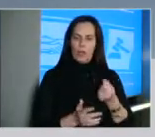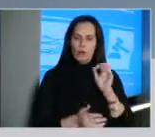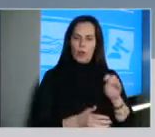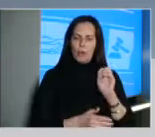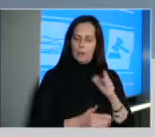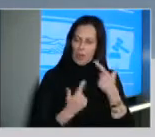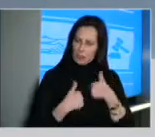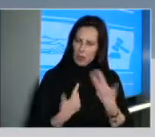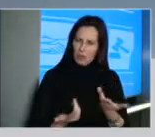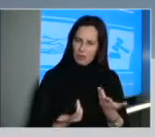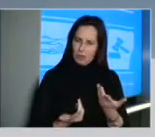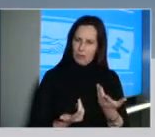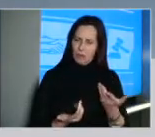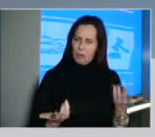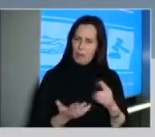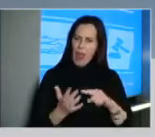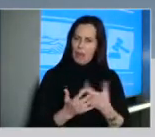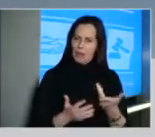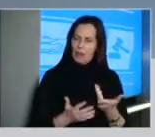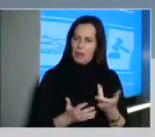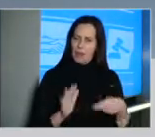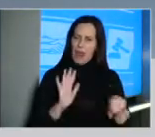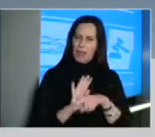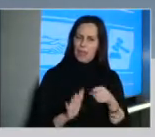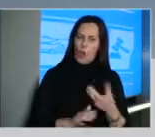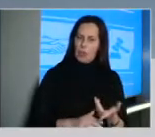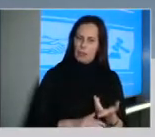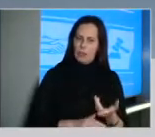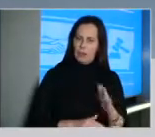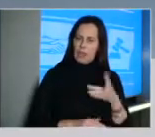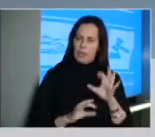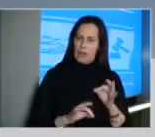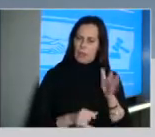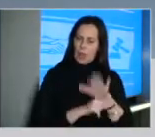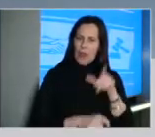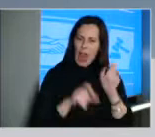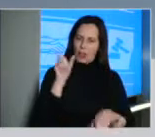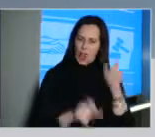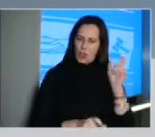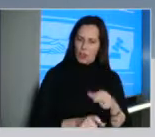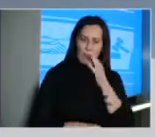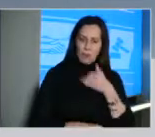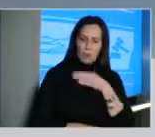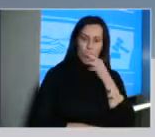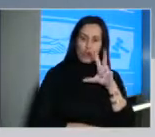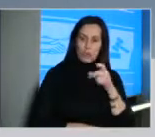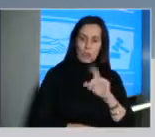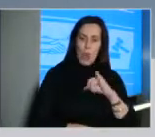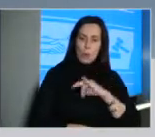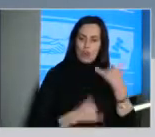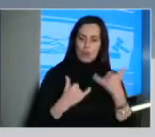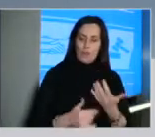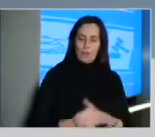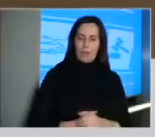אליו. תסביר קצת מה הכוונה בגירעון אקטוארי, ואיך זה באמת הולך להשפיע על אנשים בני גילי, בני 30, שזה לא מעניין אותם